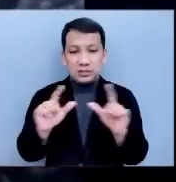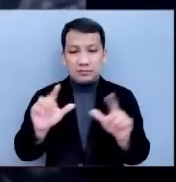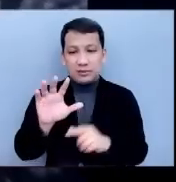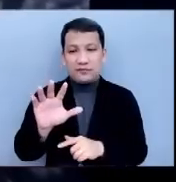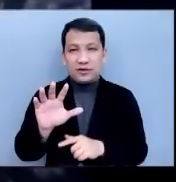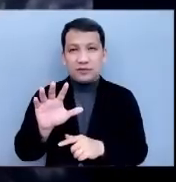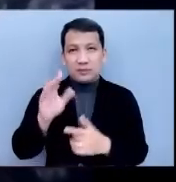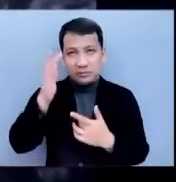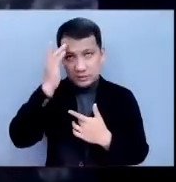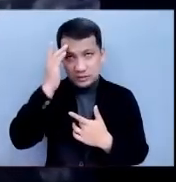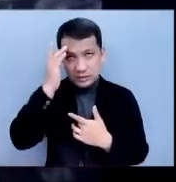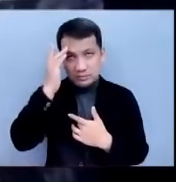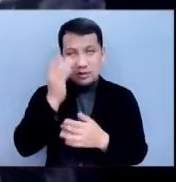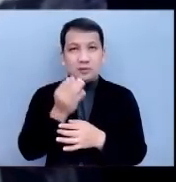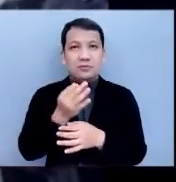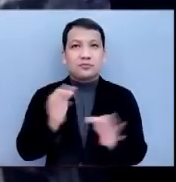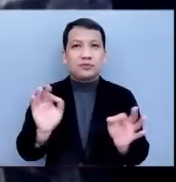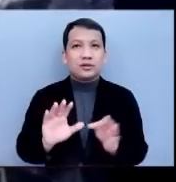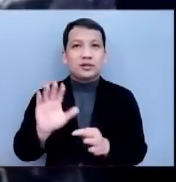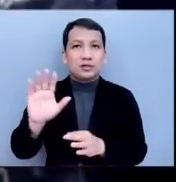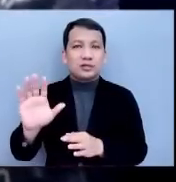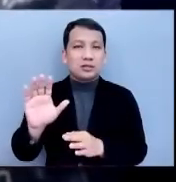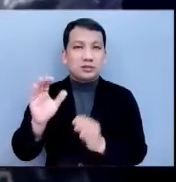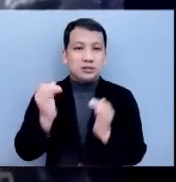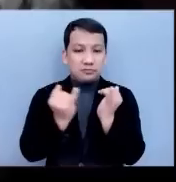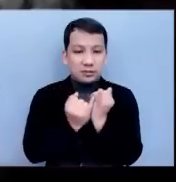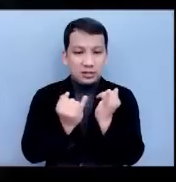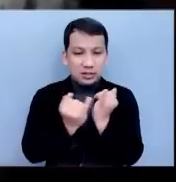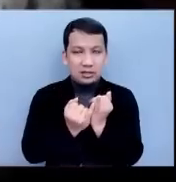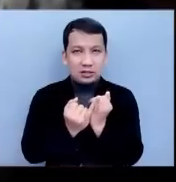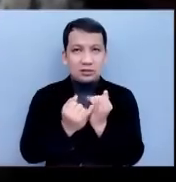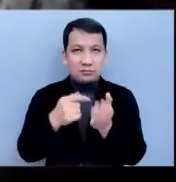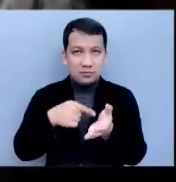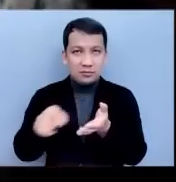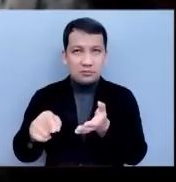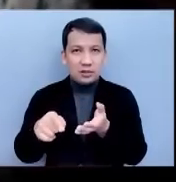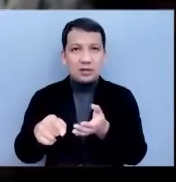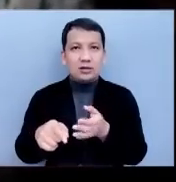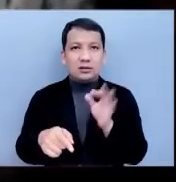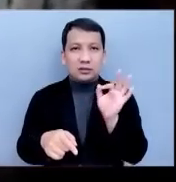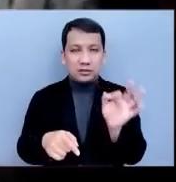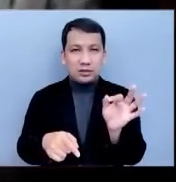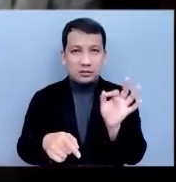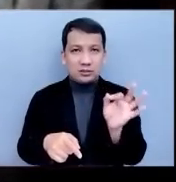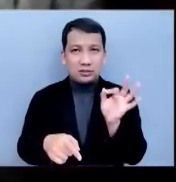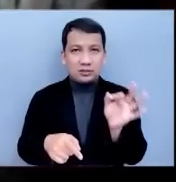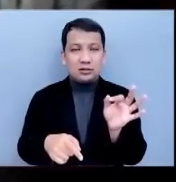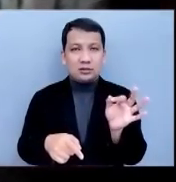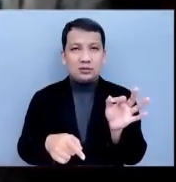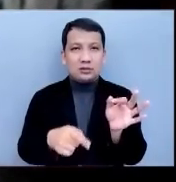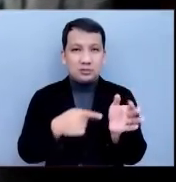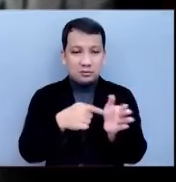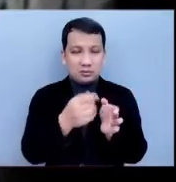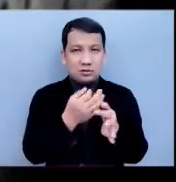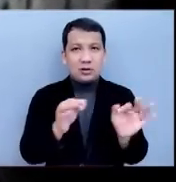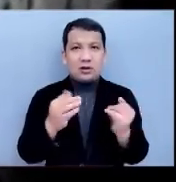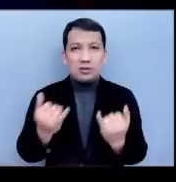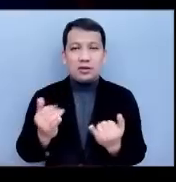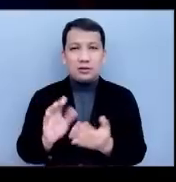pasyente, sagot na ng state health insurer ang dialysis nila. Kung dati 90 sessions lang ang sagot ng PhilHealth,